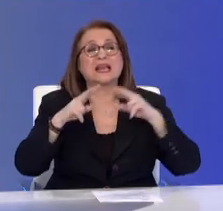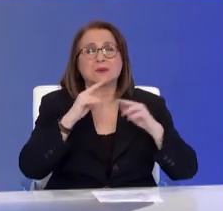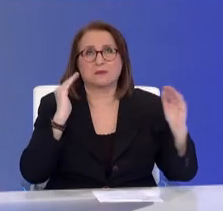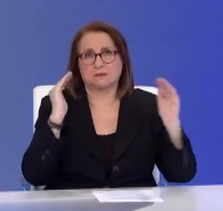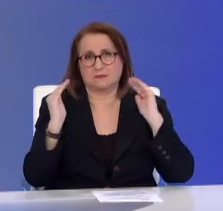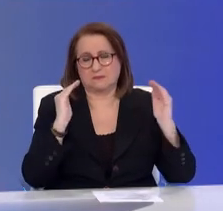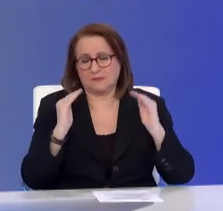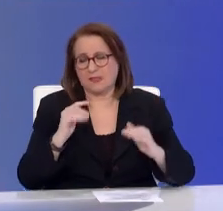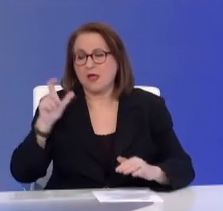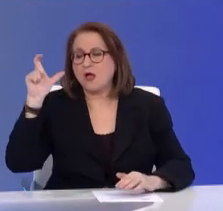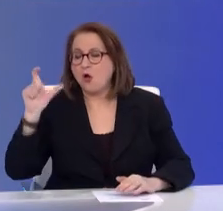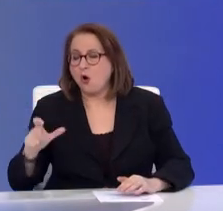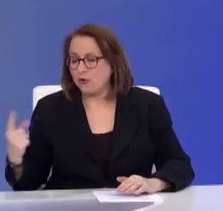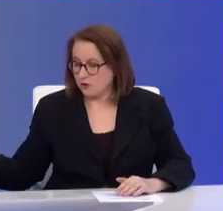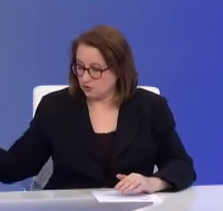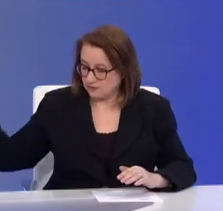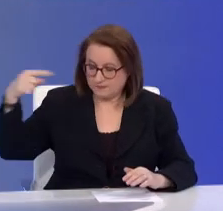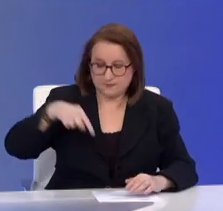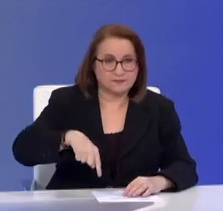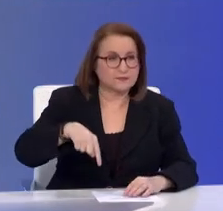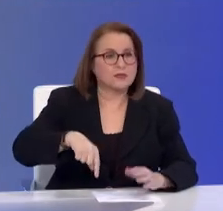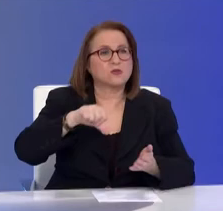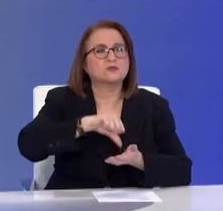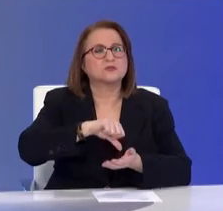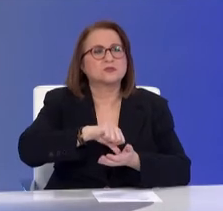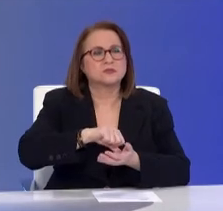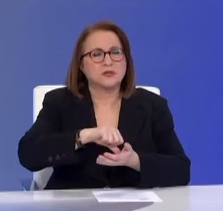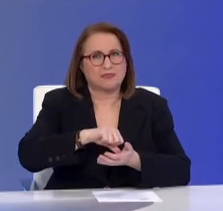Μετά την επίσκεψή του στην Αθήνα